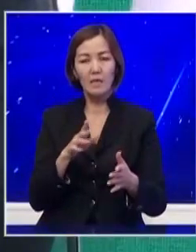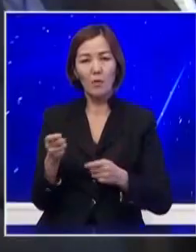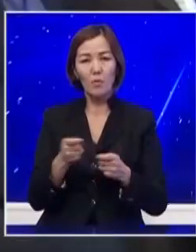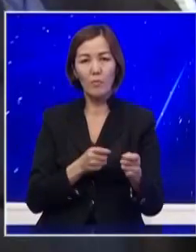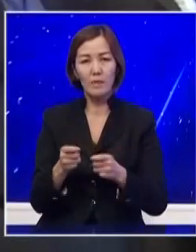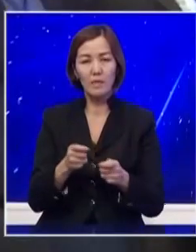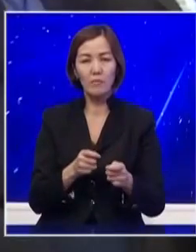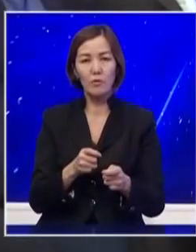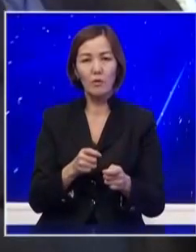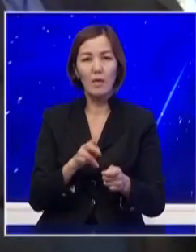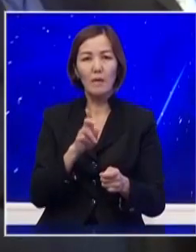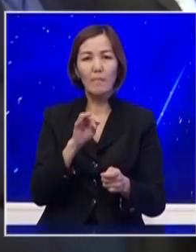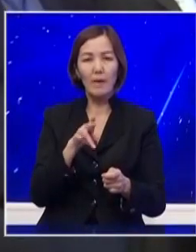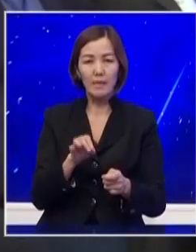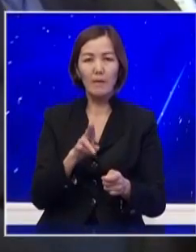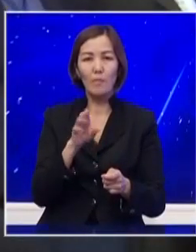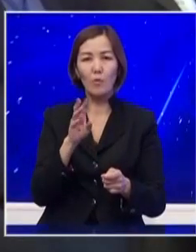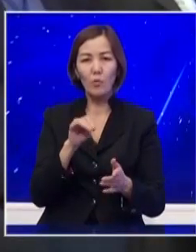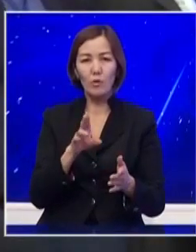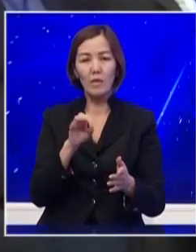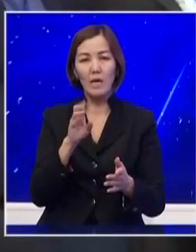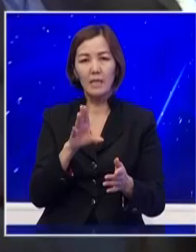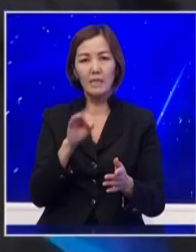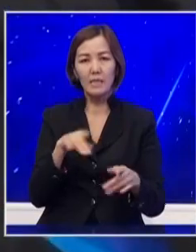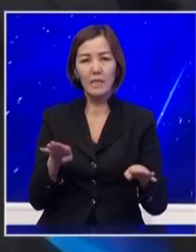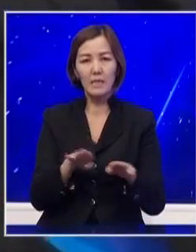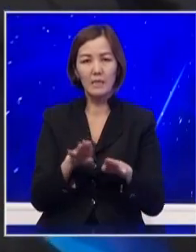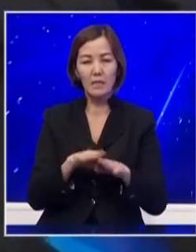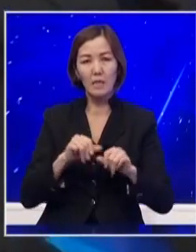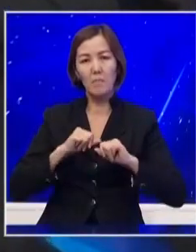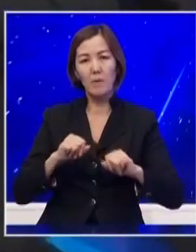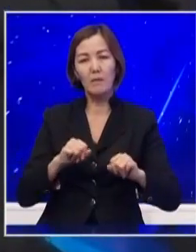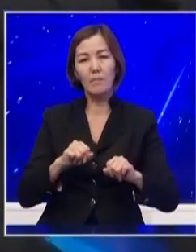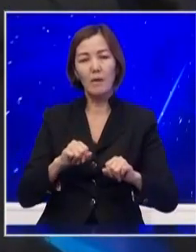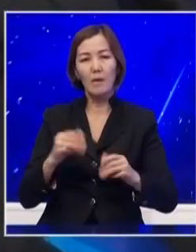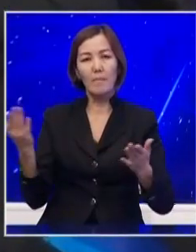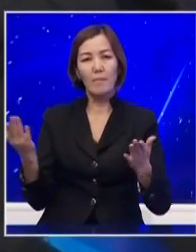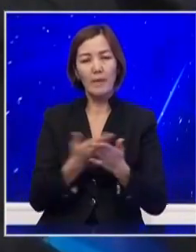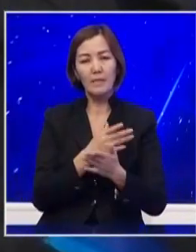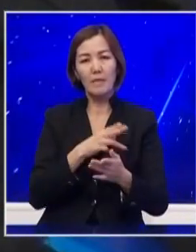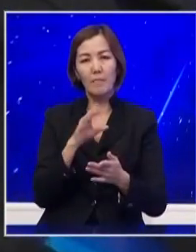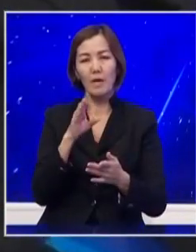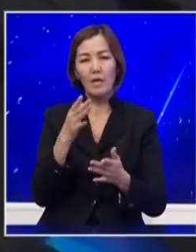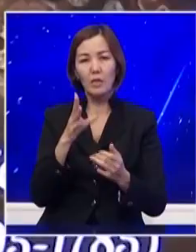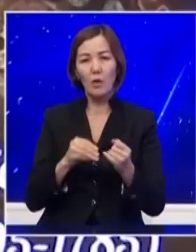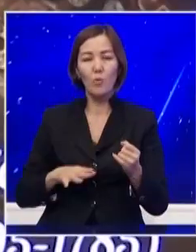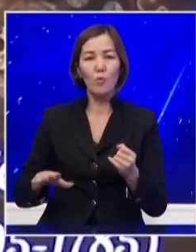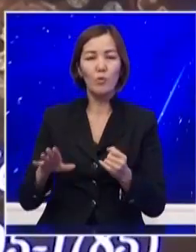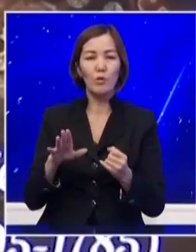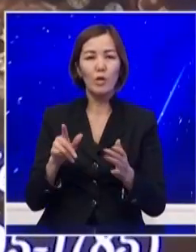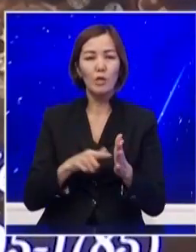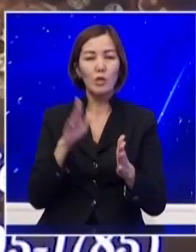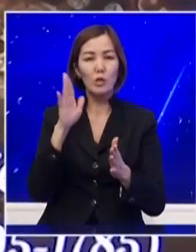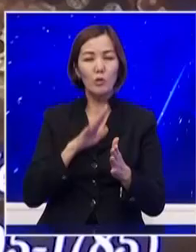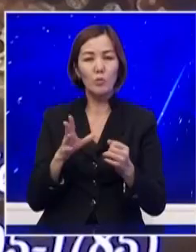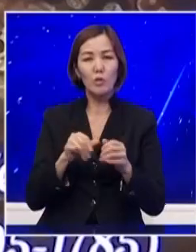жүріп, қалмақтың Бадам, Қорын, Ағанас, Секір сынды нояндарының басын алып, Қарата өңірімен Жетісуды жаудан азат